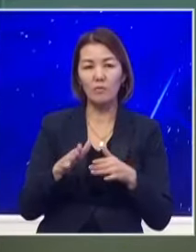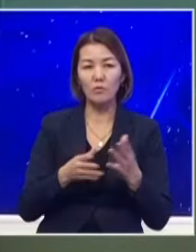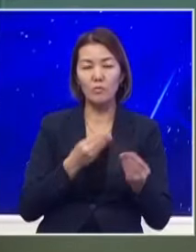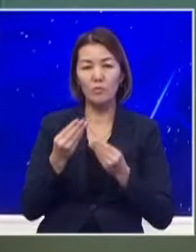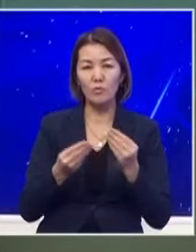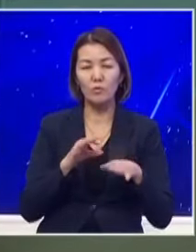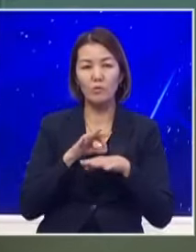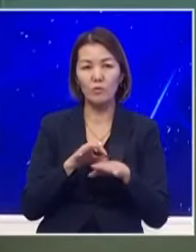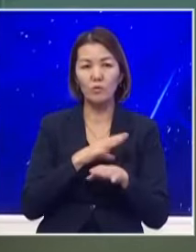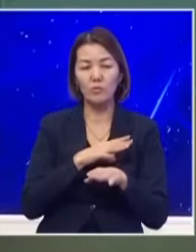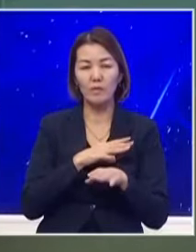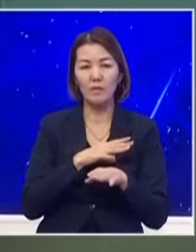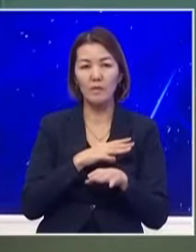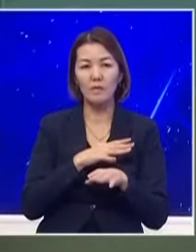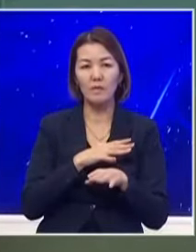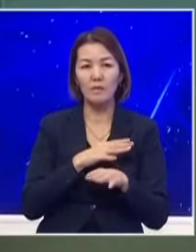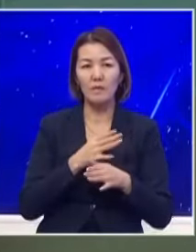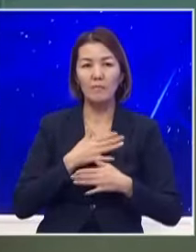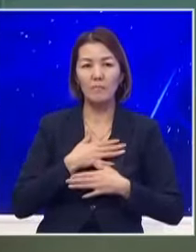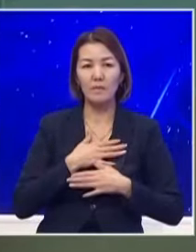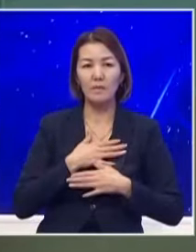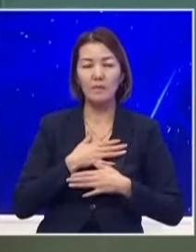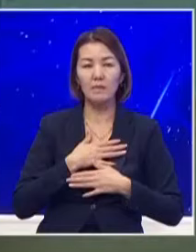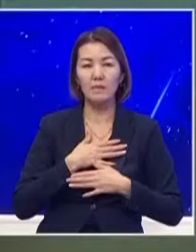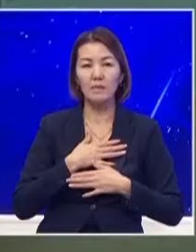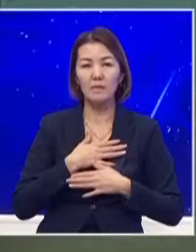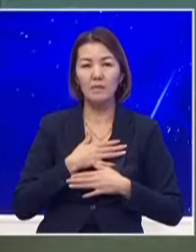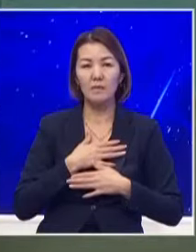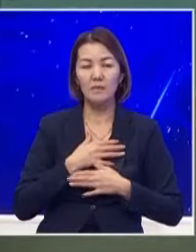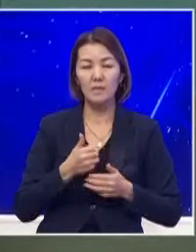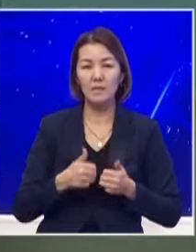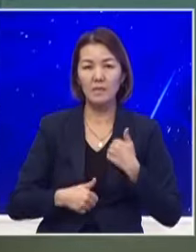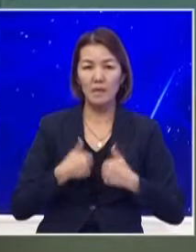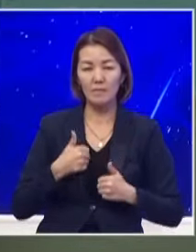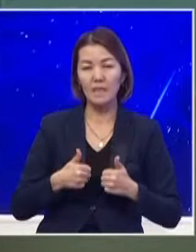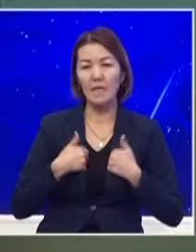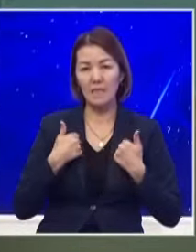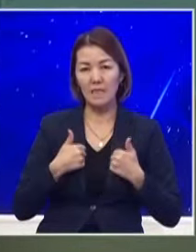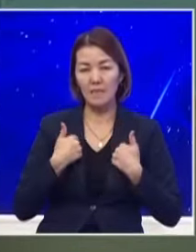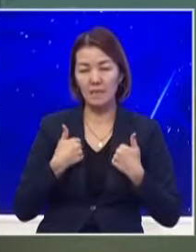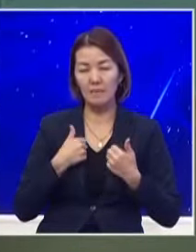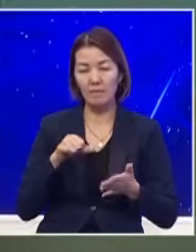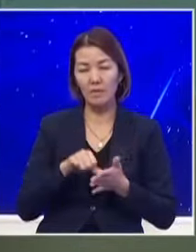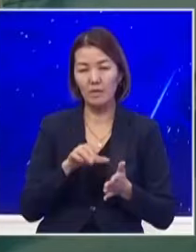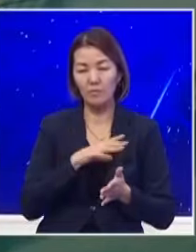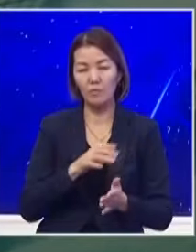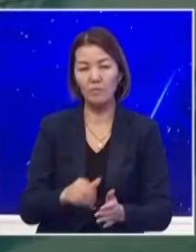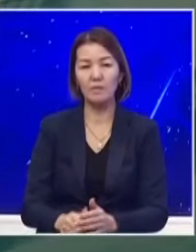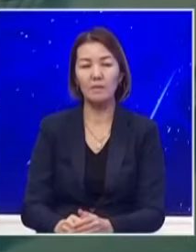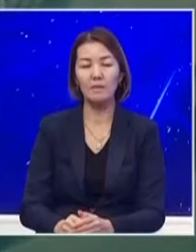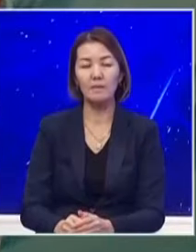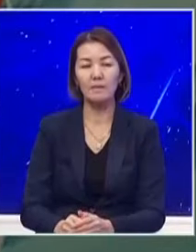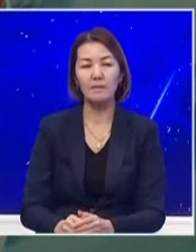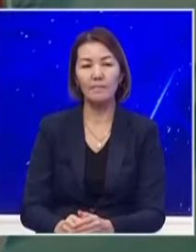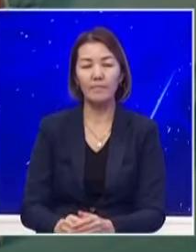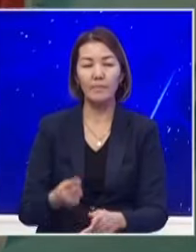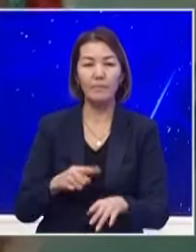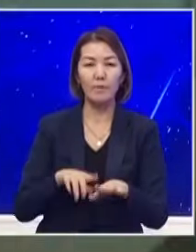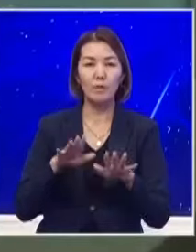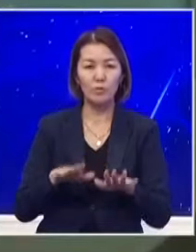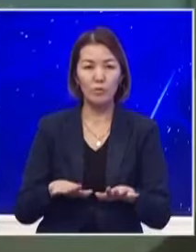көрсетуде. Сол біздің де ауыл әйтеуір намысқа тырысып, естіп құдайдың бұйырғанымен бірінші орын алдық. Бірінші орын